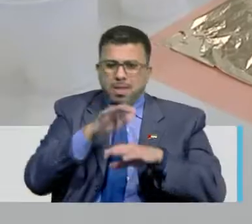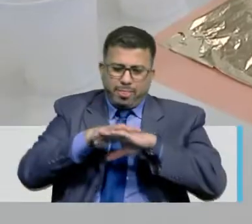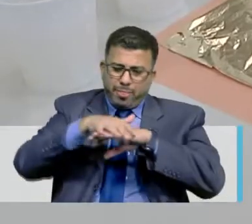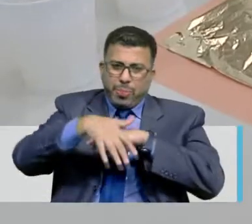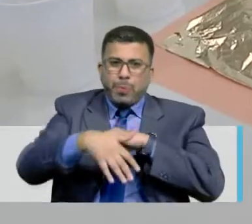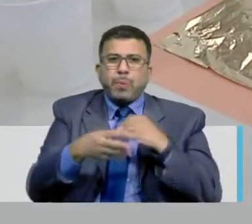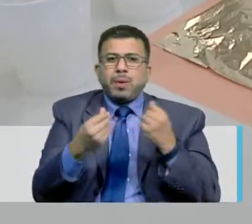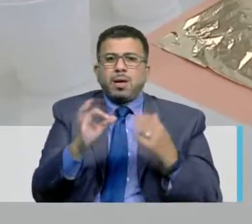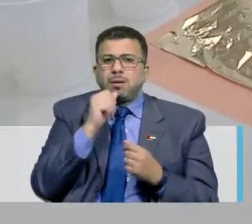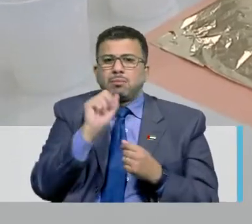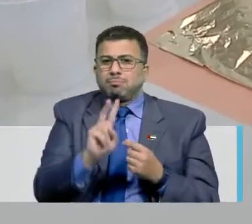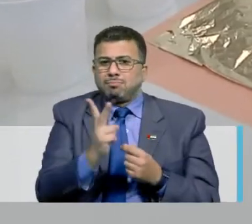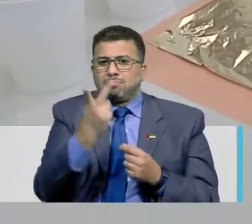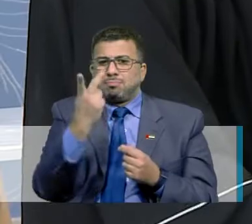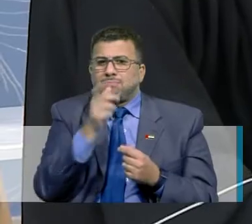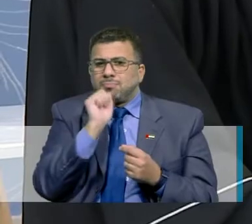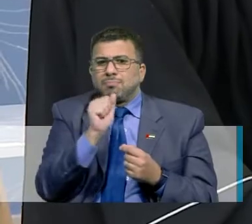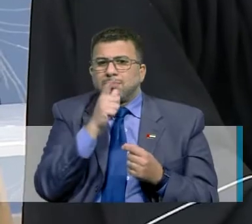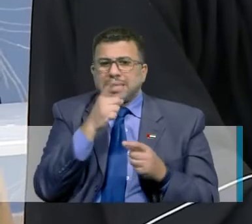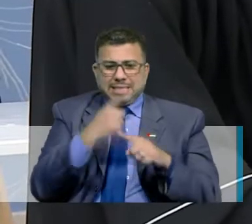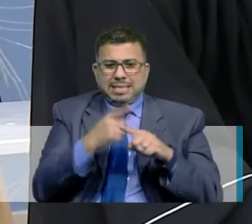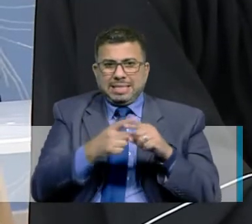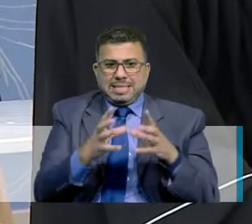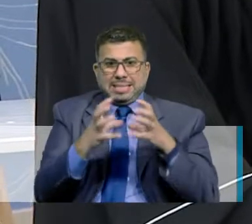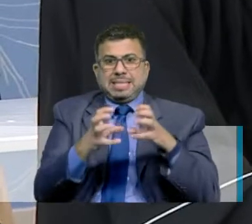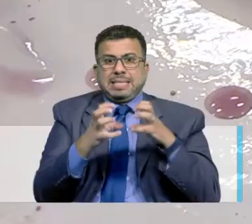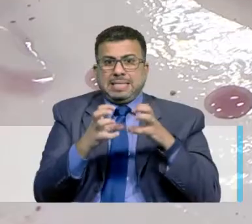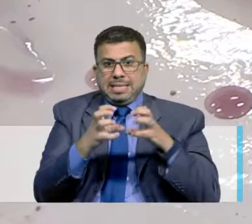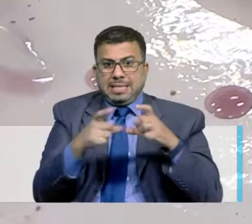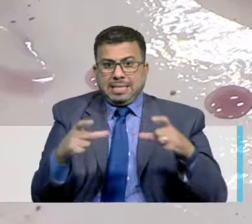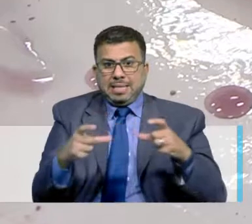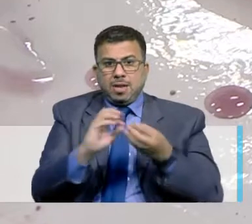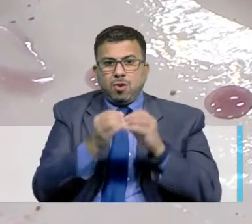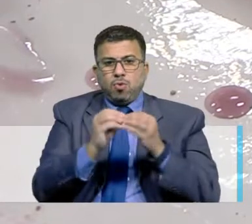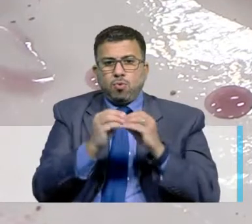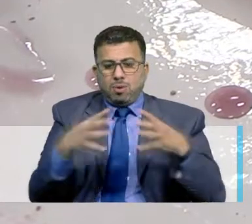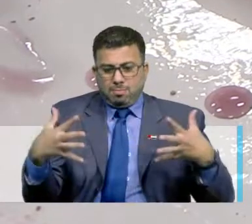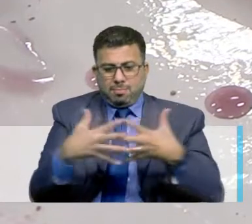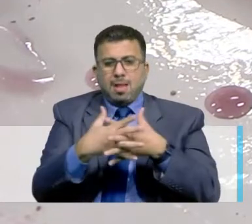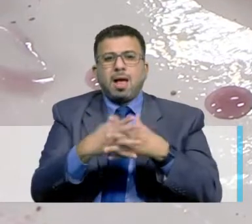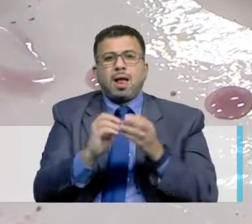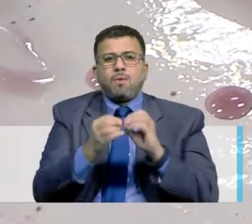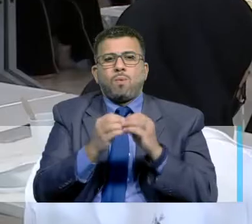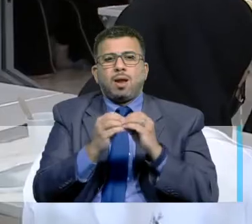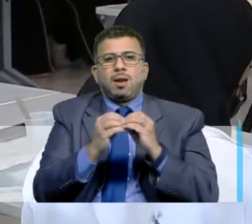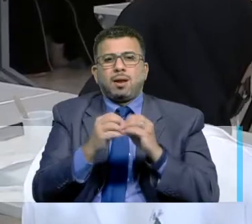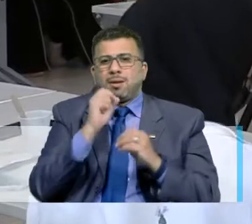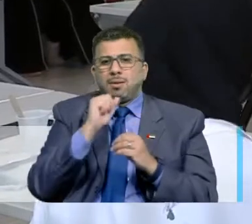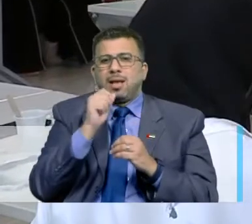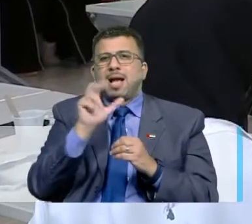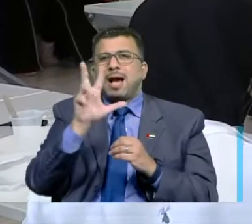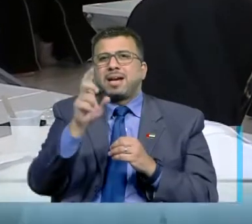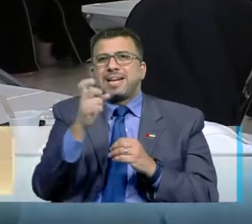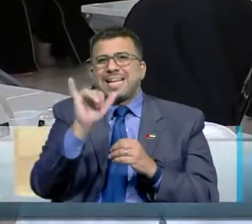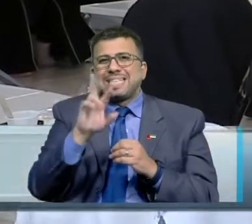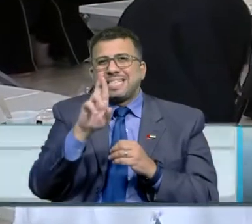شفافة لتتحول لمادة صلبة ممزوجة بالألوان. تعلمت في ورشة فن الريزن